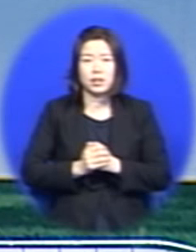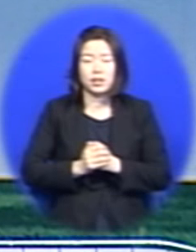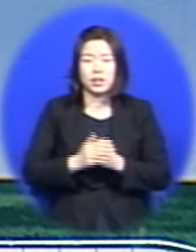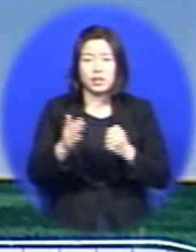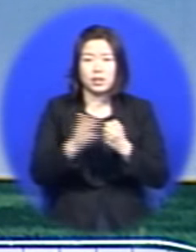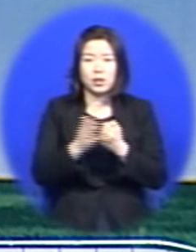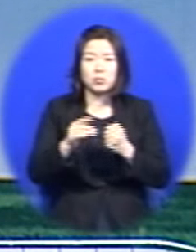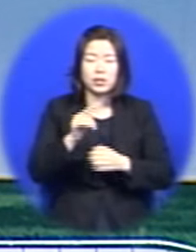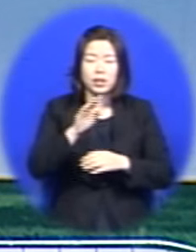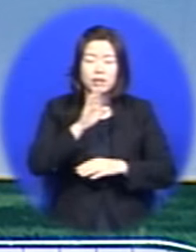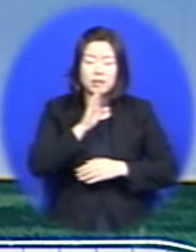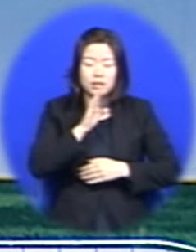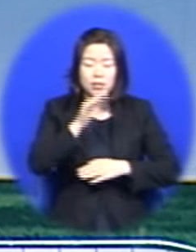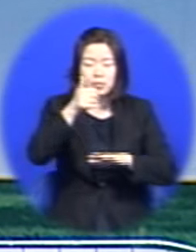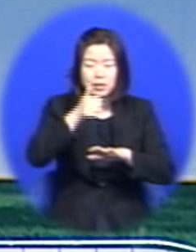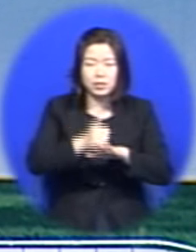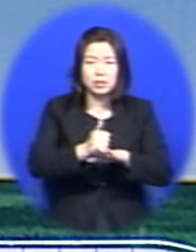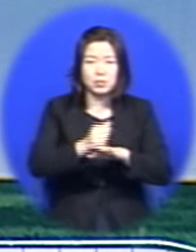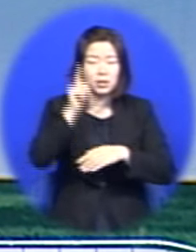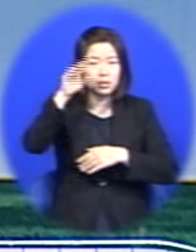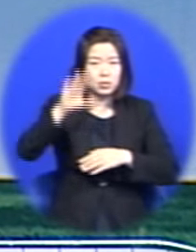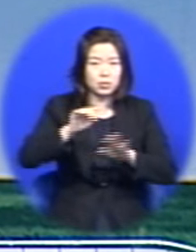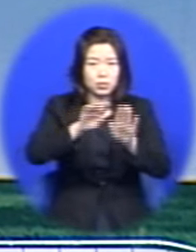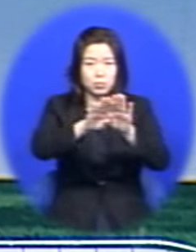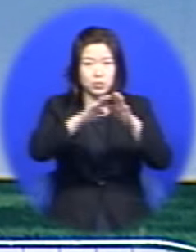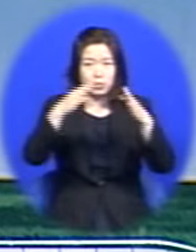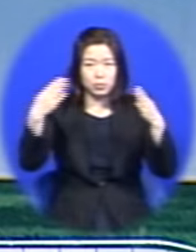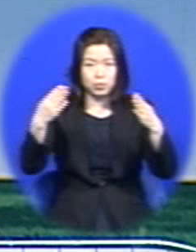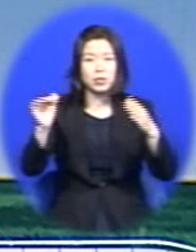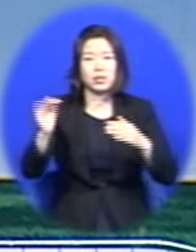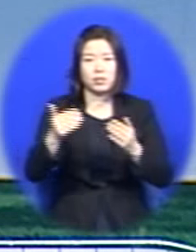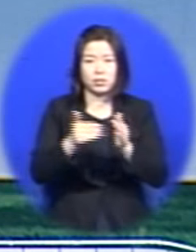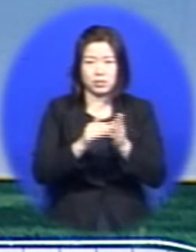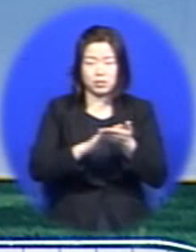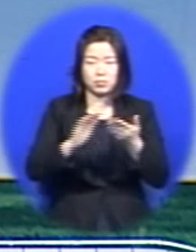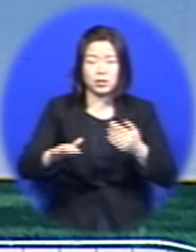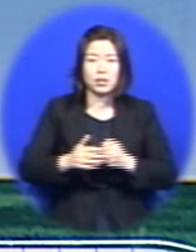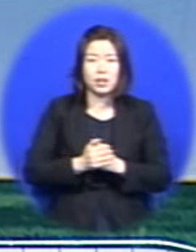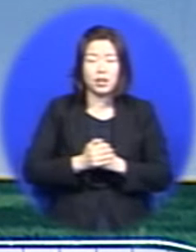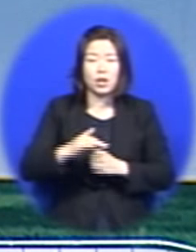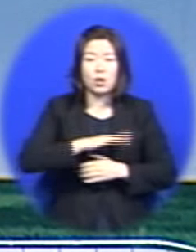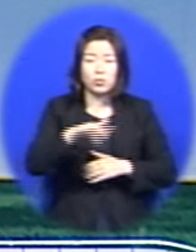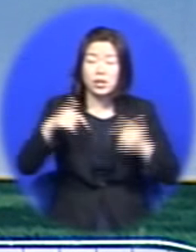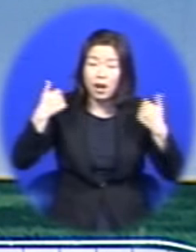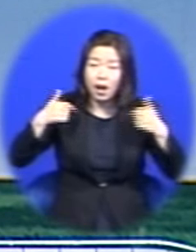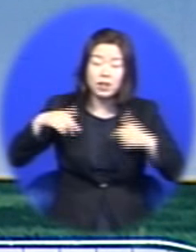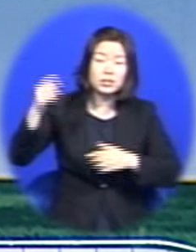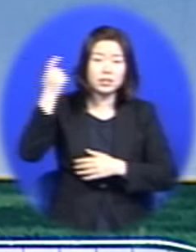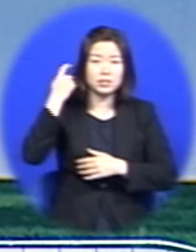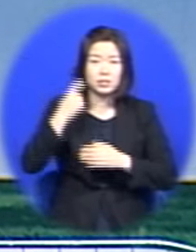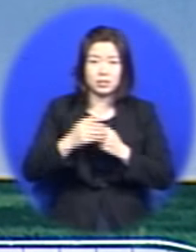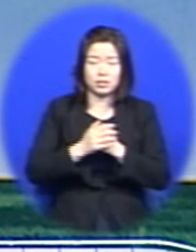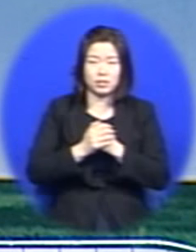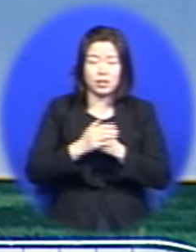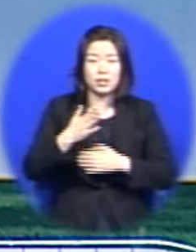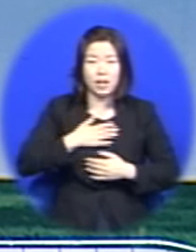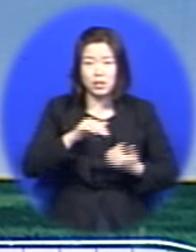그랬더니 비로소 천국의 문이 열렸다는 거예요. 여러분, 우리는 늘 들었어요. 나는 죽고 예수로